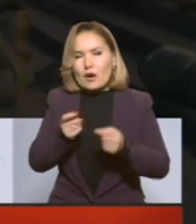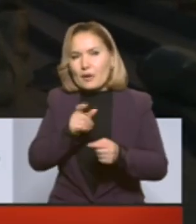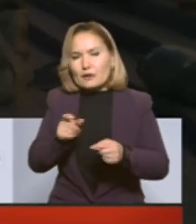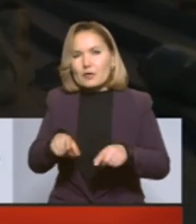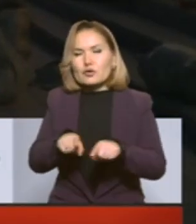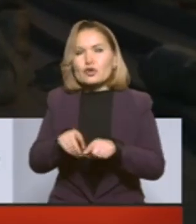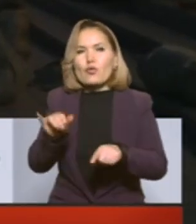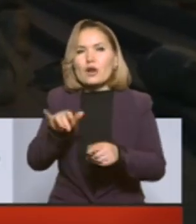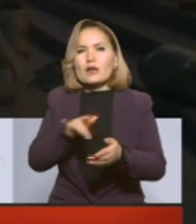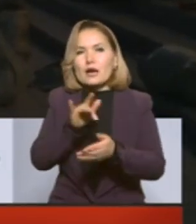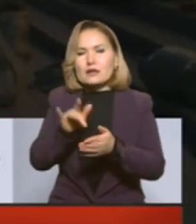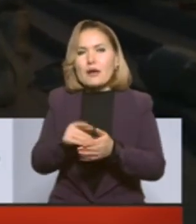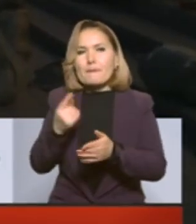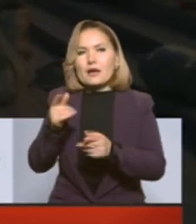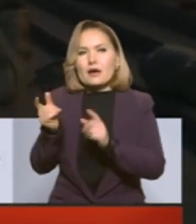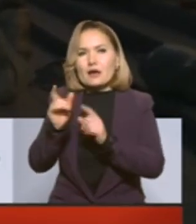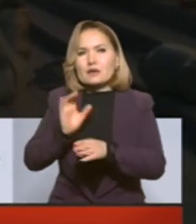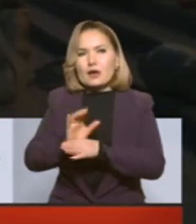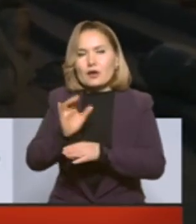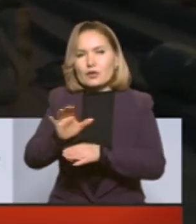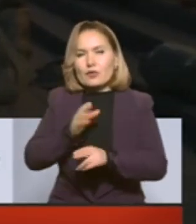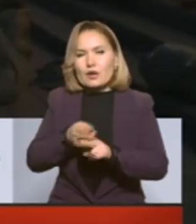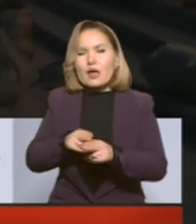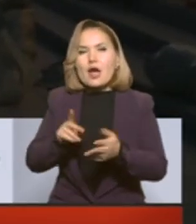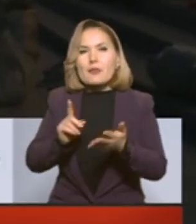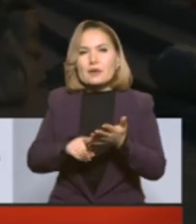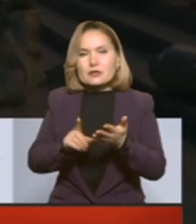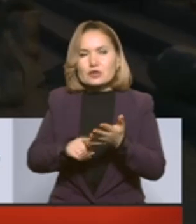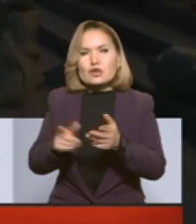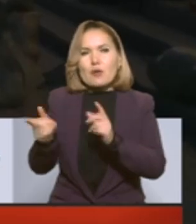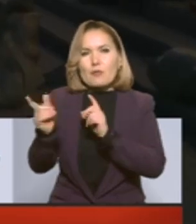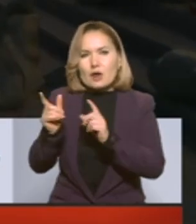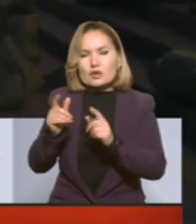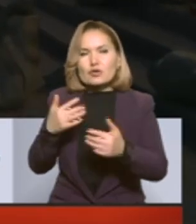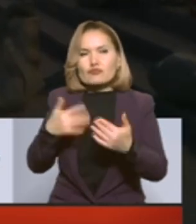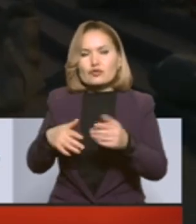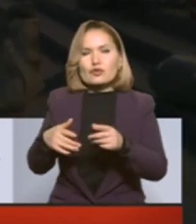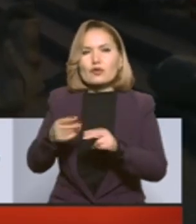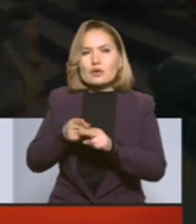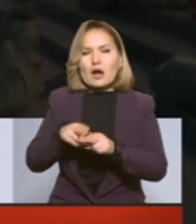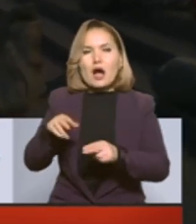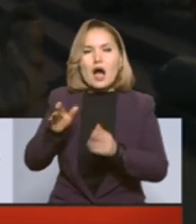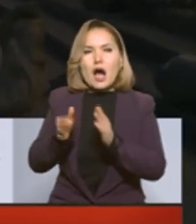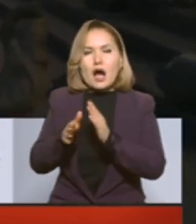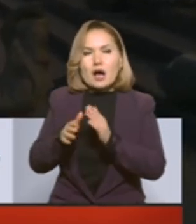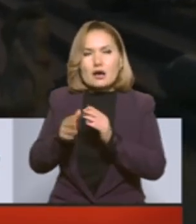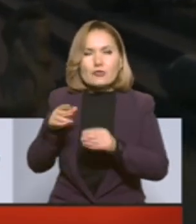жібердік. 4-ші газель деді. 5-ші газель тағы да Архал қаласына кетіп баратыр.